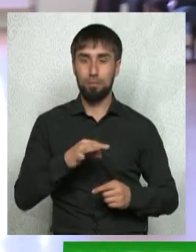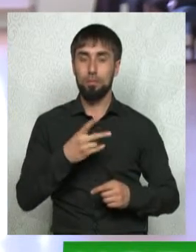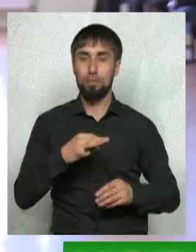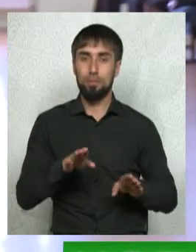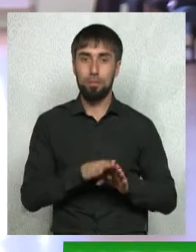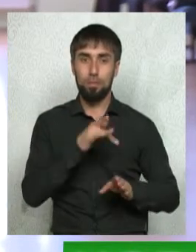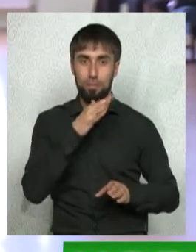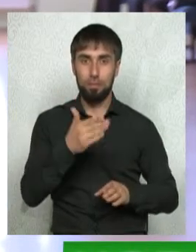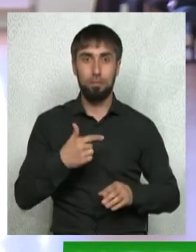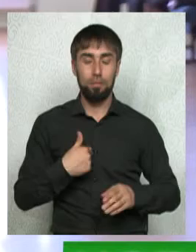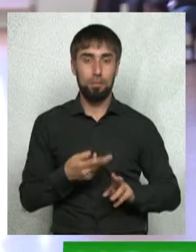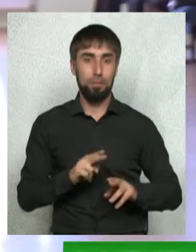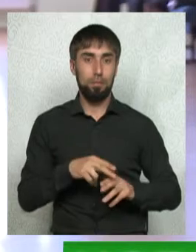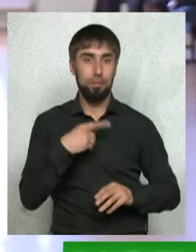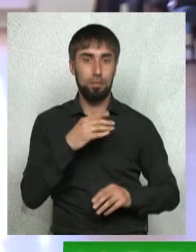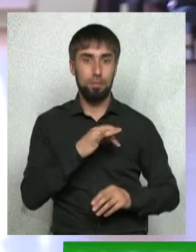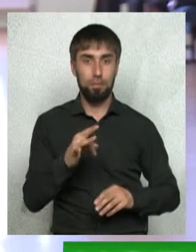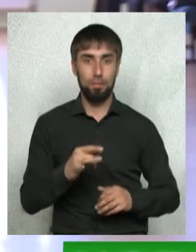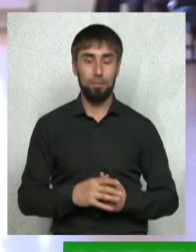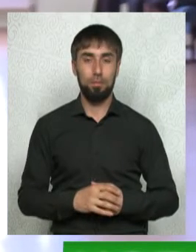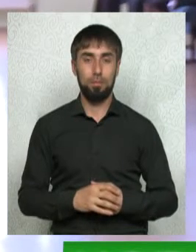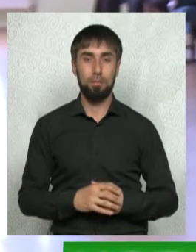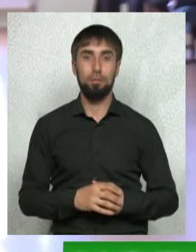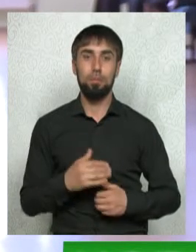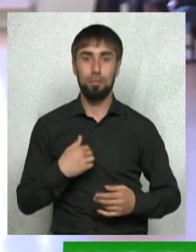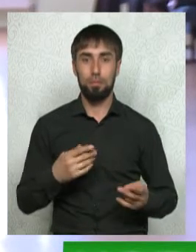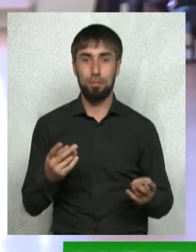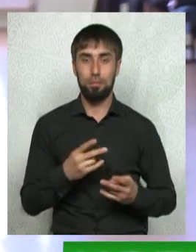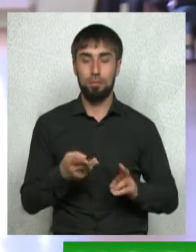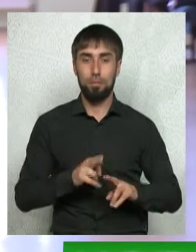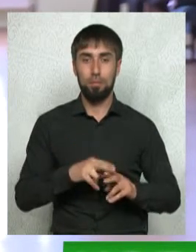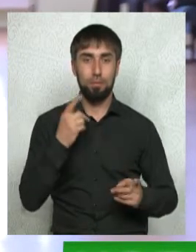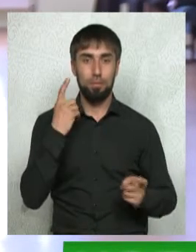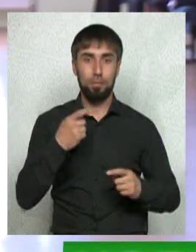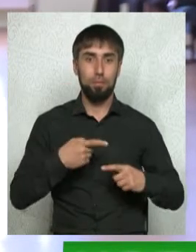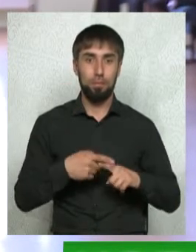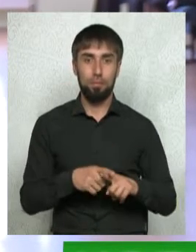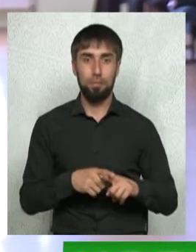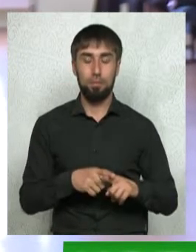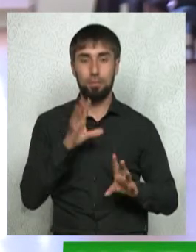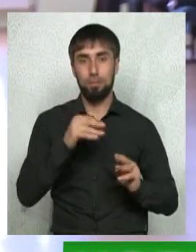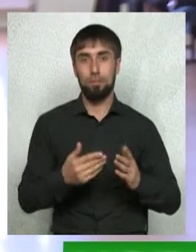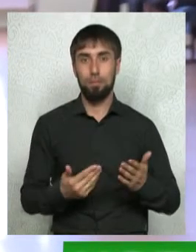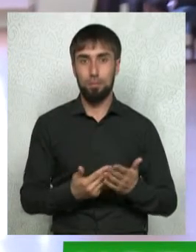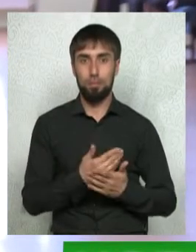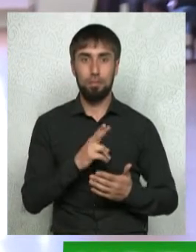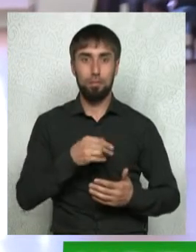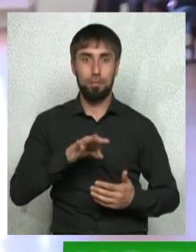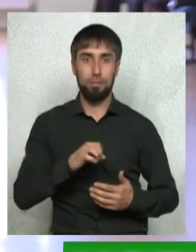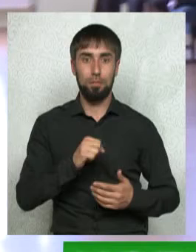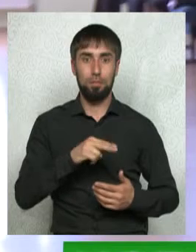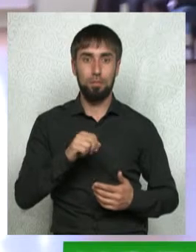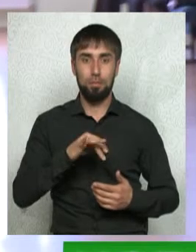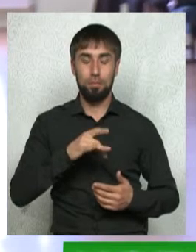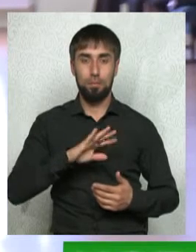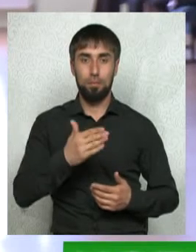же время, и об этом говорит сейчас спикер, мы должны эти информационные технологии, это все новое, как-то адаптировать к